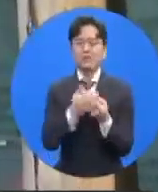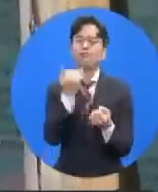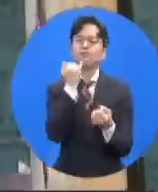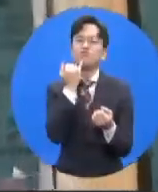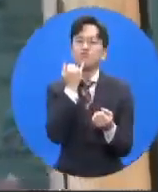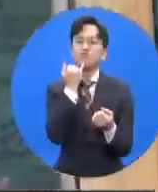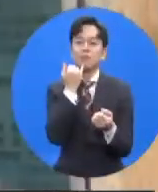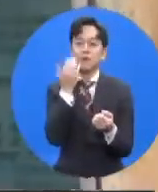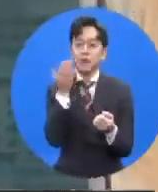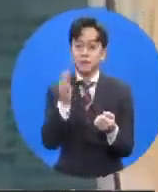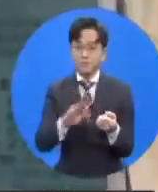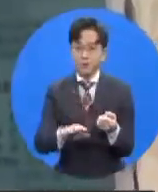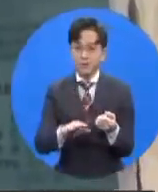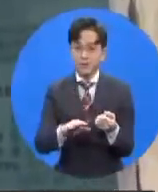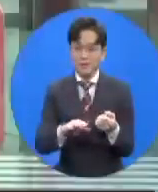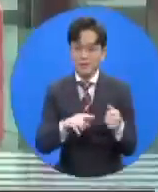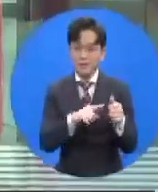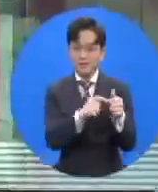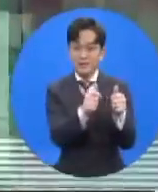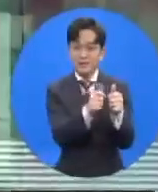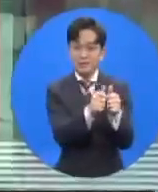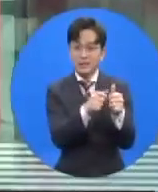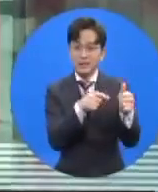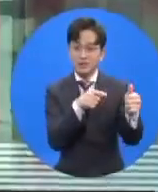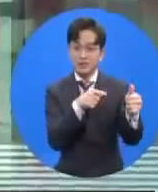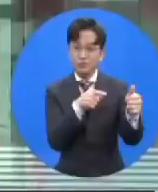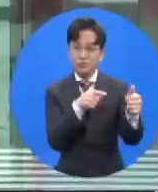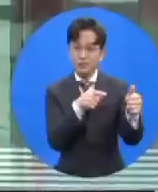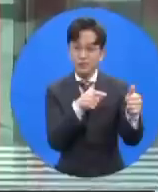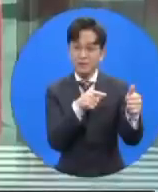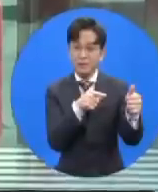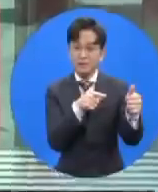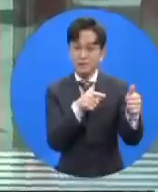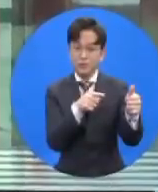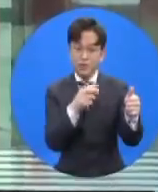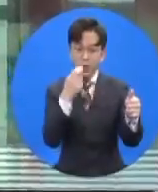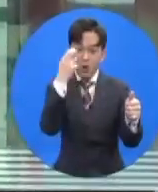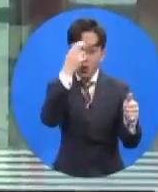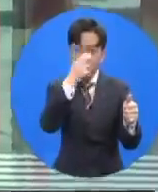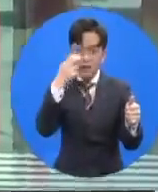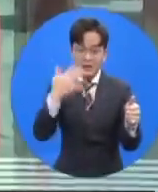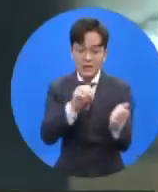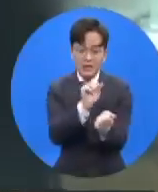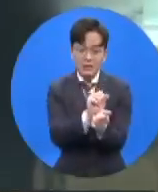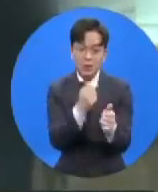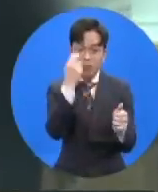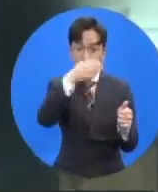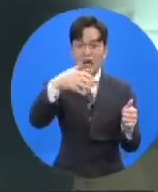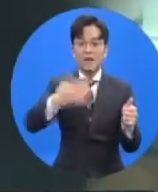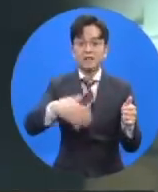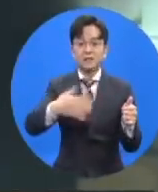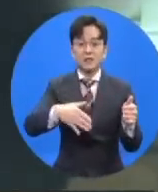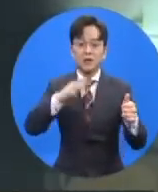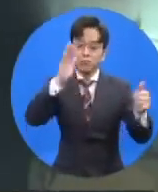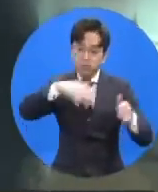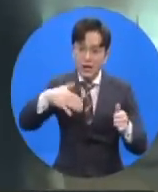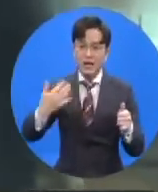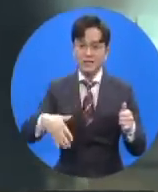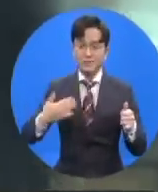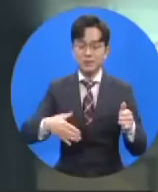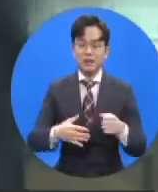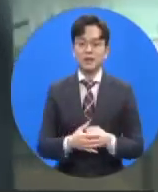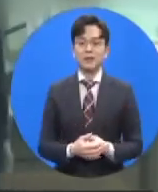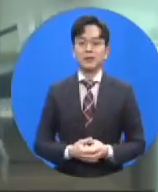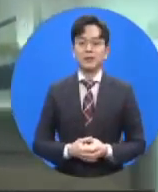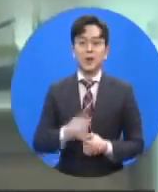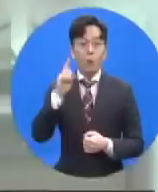정작 대구에 사는 확진자의 남자친구는 아직 코로나19 검사를 받지 않은 것으로 알려졌습니다. 대구 지역 보건소에 의심